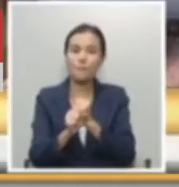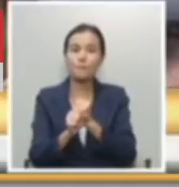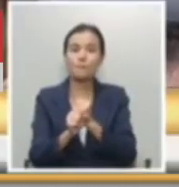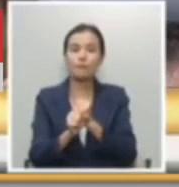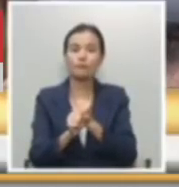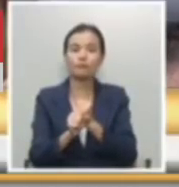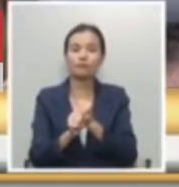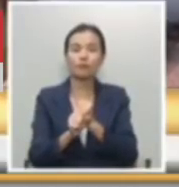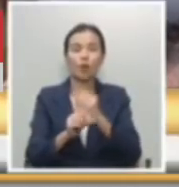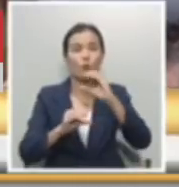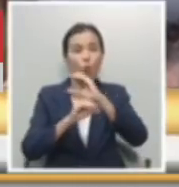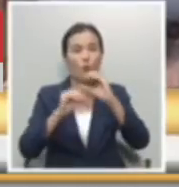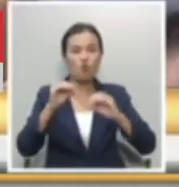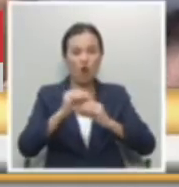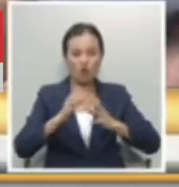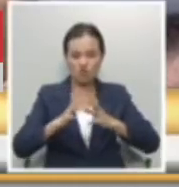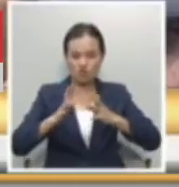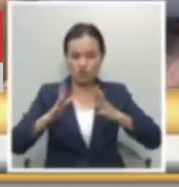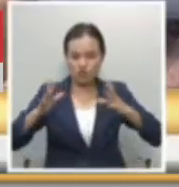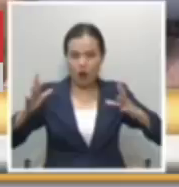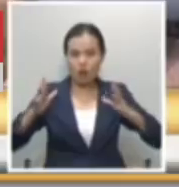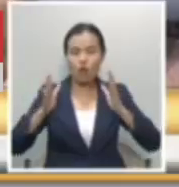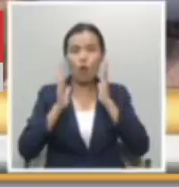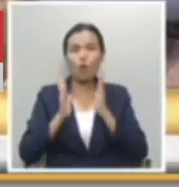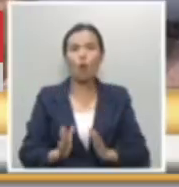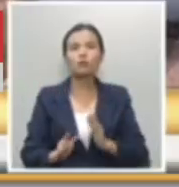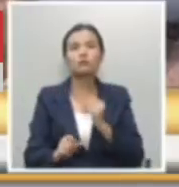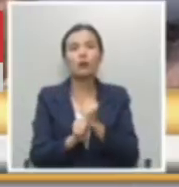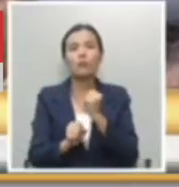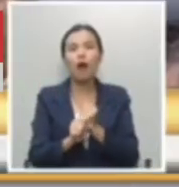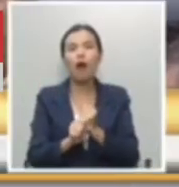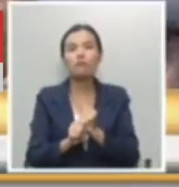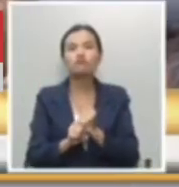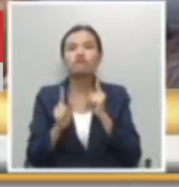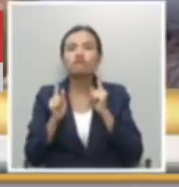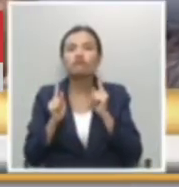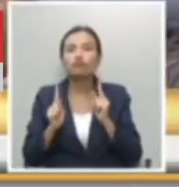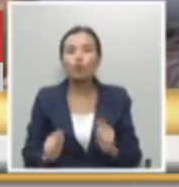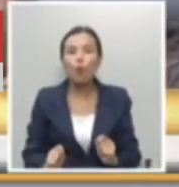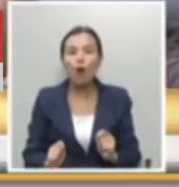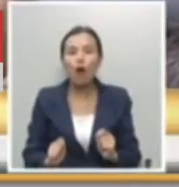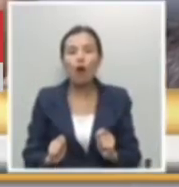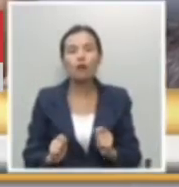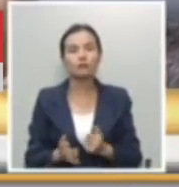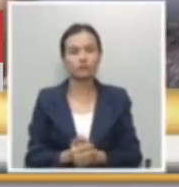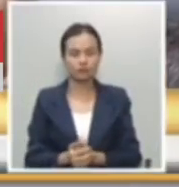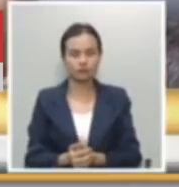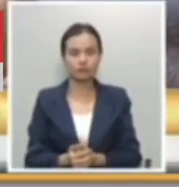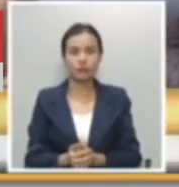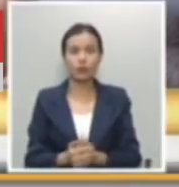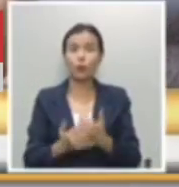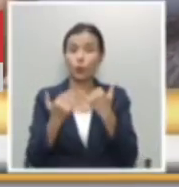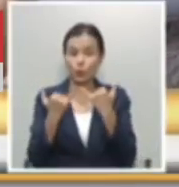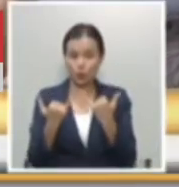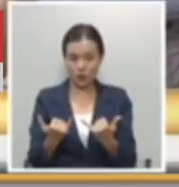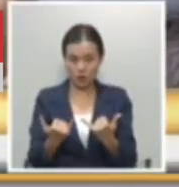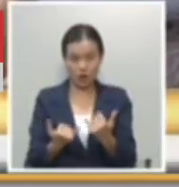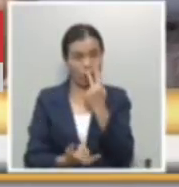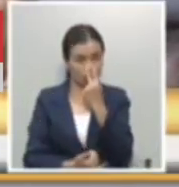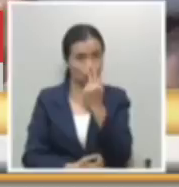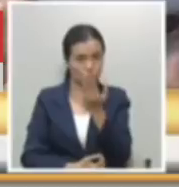าโครงการโดยเจ้าสัวเพียงไม่กี่ตัวสิ่งที่ผมอยากจะบอกก็คือว่าวันนี้นะครับท่านดูนะ